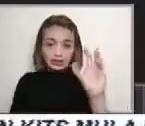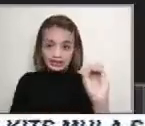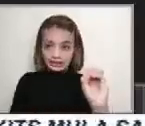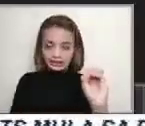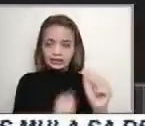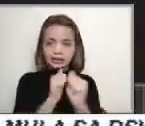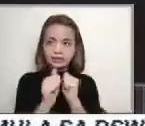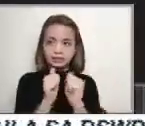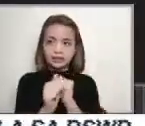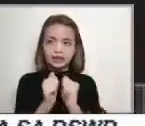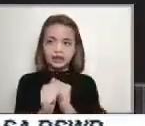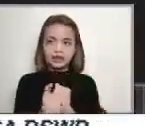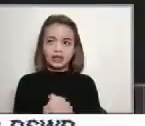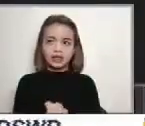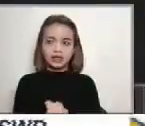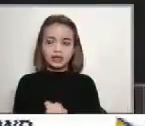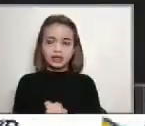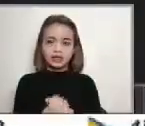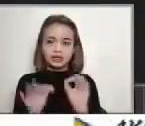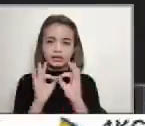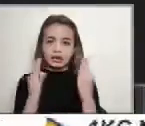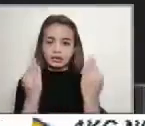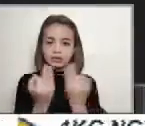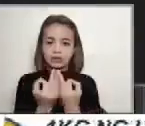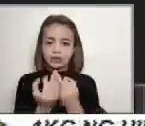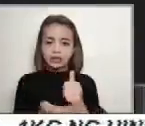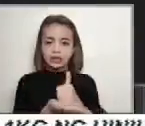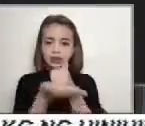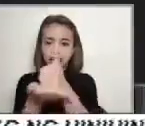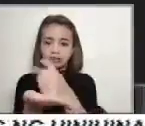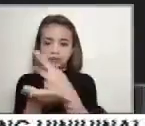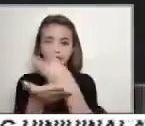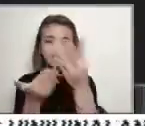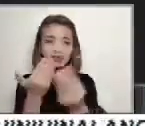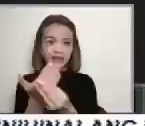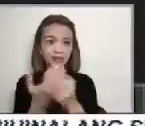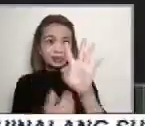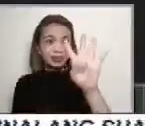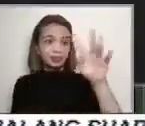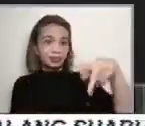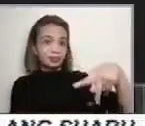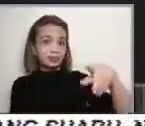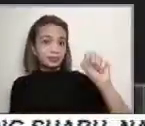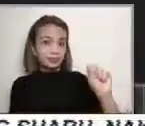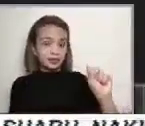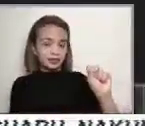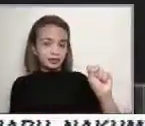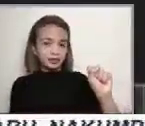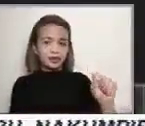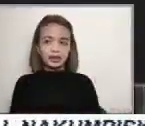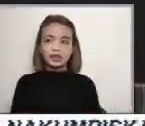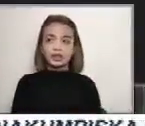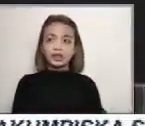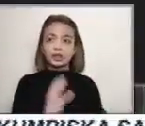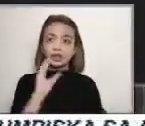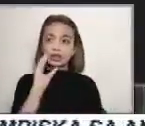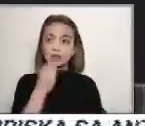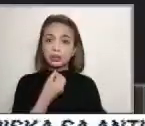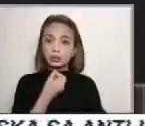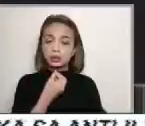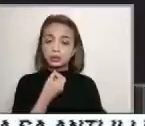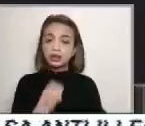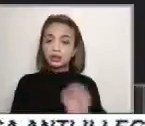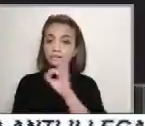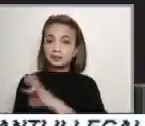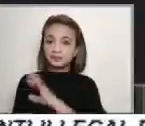suspects arestado naman sa Novaliches at top 6 most wanted person ng Cagayan na top 16